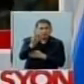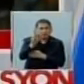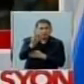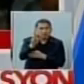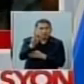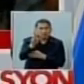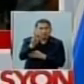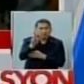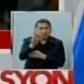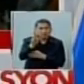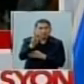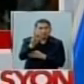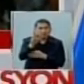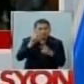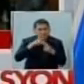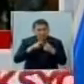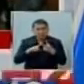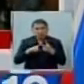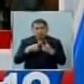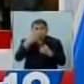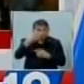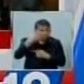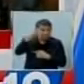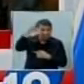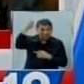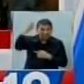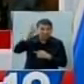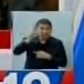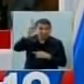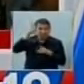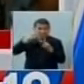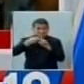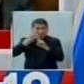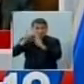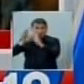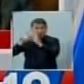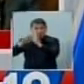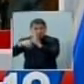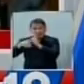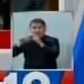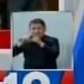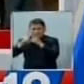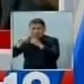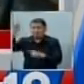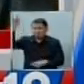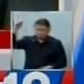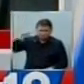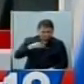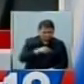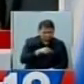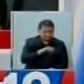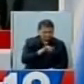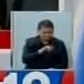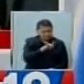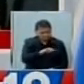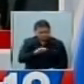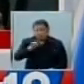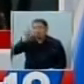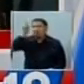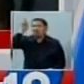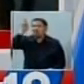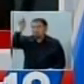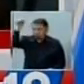sa taas, yung taga COMELEC, tapos ibababa, pagkatapos yun din ang mag-aakyat sa taas, yun din ang